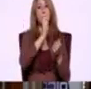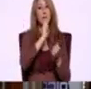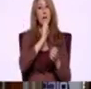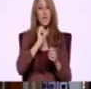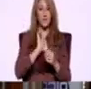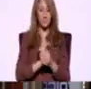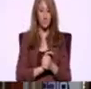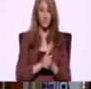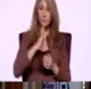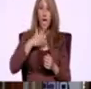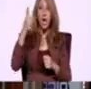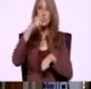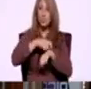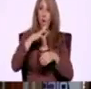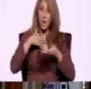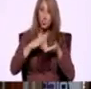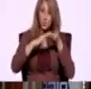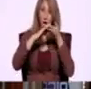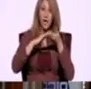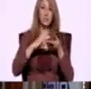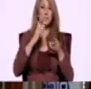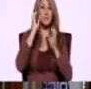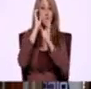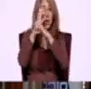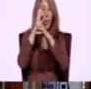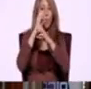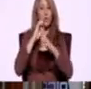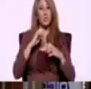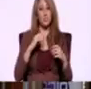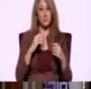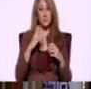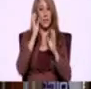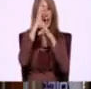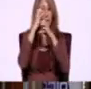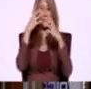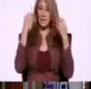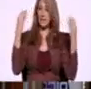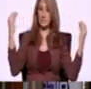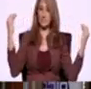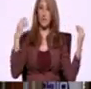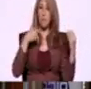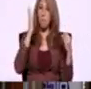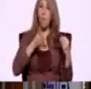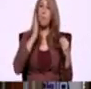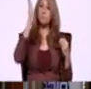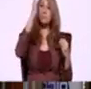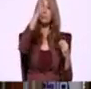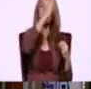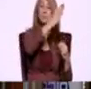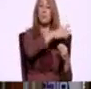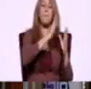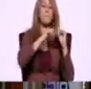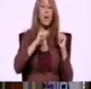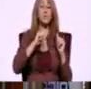وهنبدأ نشوف مين تاني هيعمل زيك عشان نروح ونصور معاه. كاميراتنا كتيرة، امكانياتنا كبيرة ان احنا نكون في كل مكان في